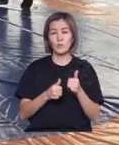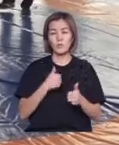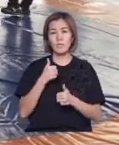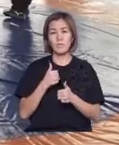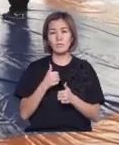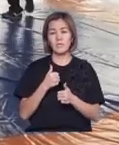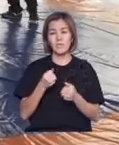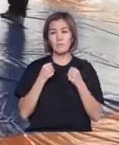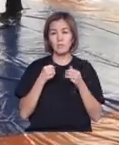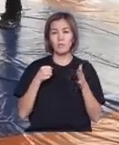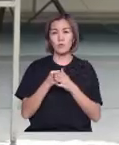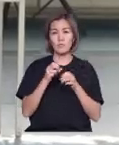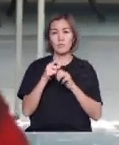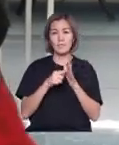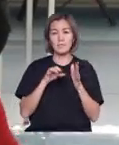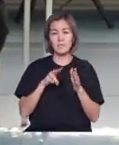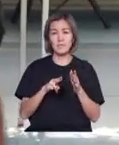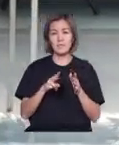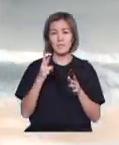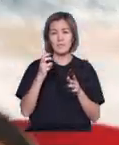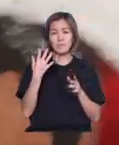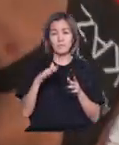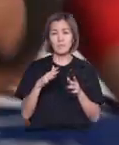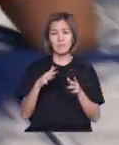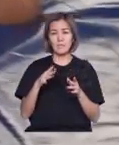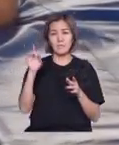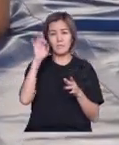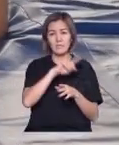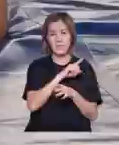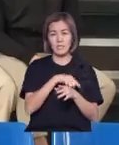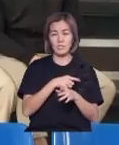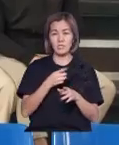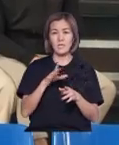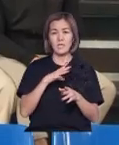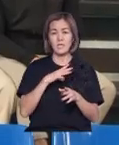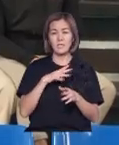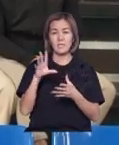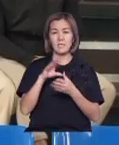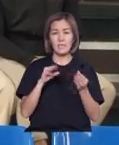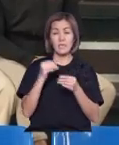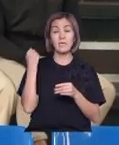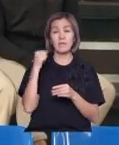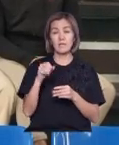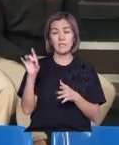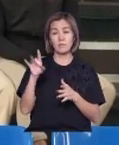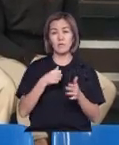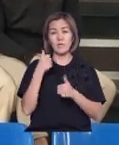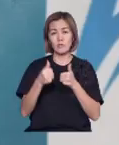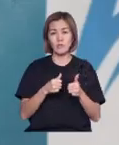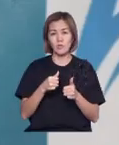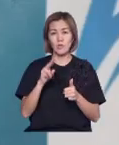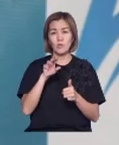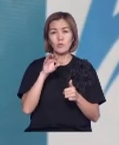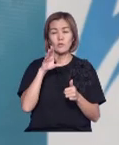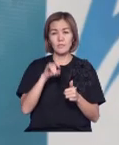соревнуются спортсмены до 17 лет. Более 200 участников борются за звание сильнейшего. Среди них и неоднократные победители республиканских турниров